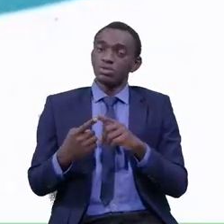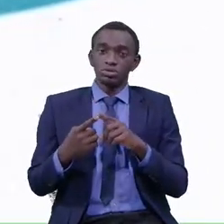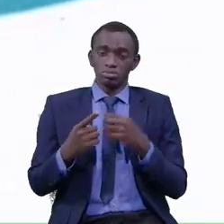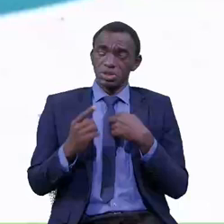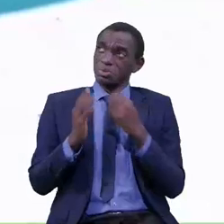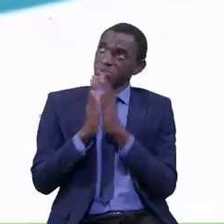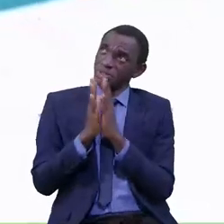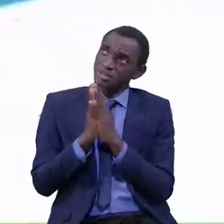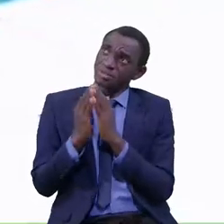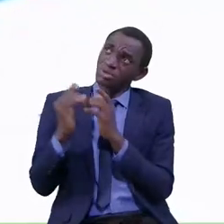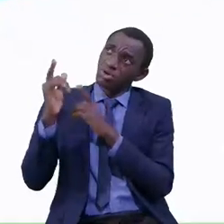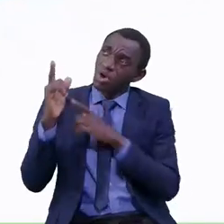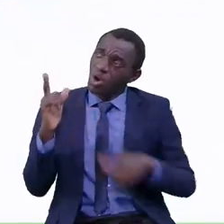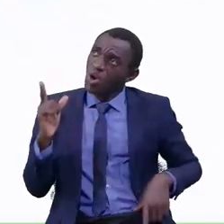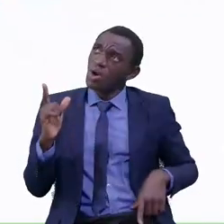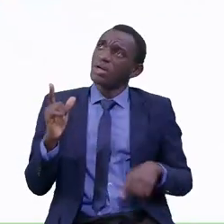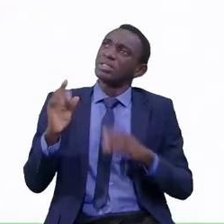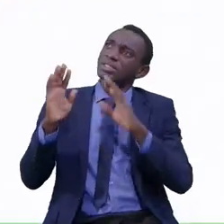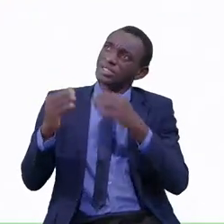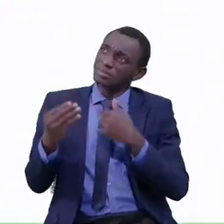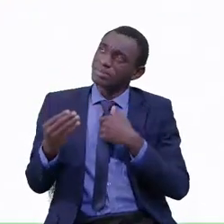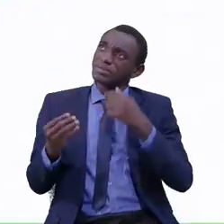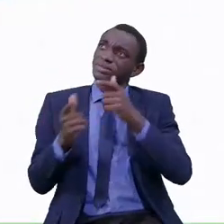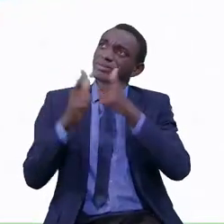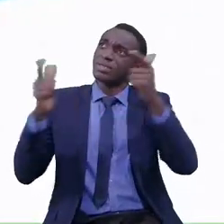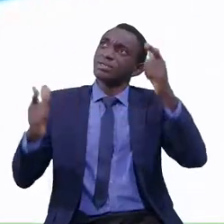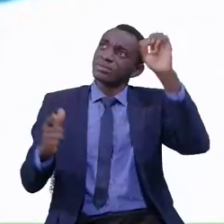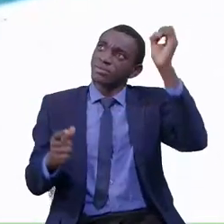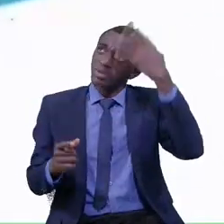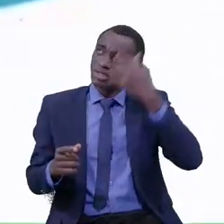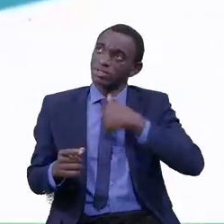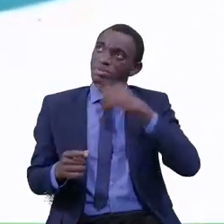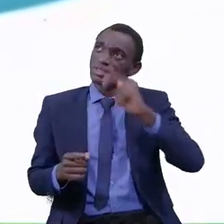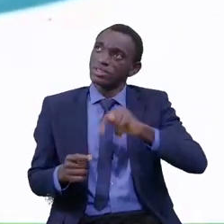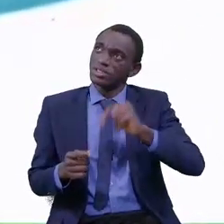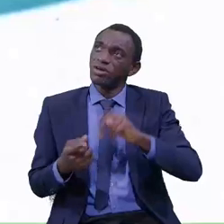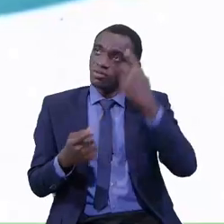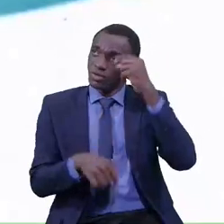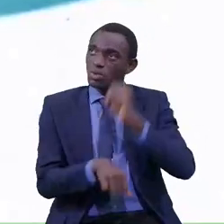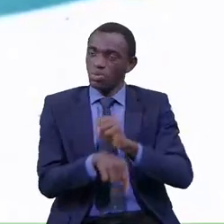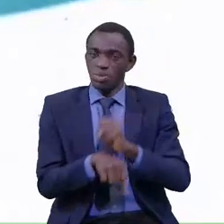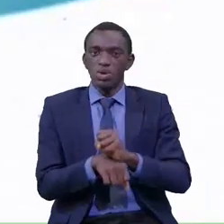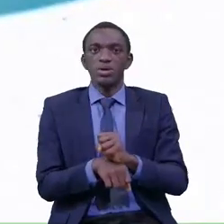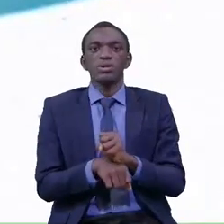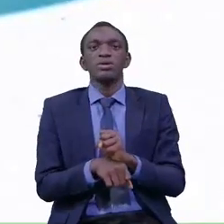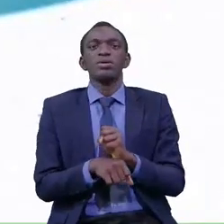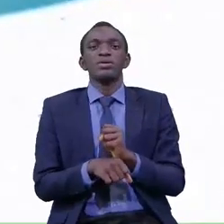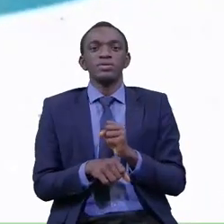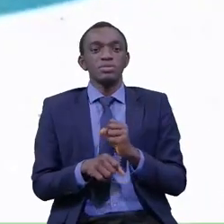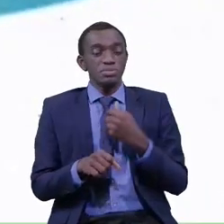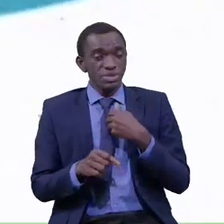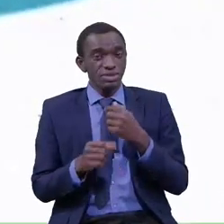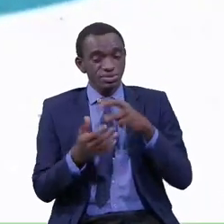Seigneur, alors donne-moi la grande grâce dont j'ai besoin pour l'œuvre que tu m'as confiée. Je lis, je